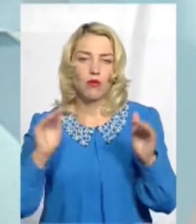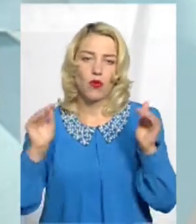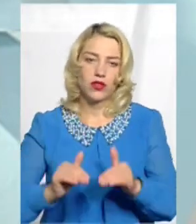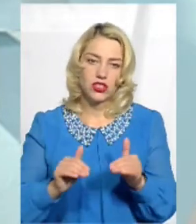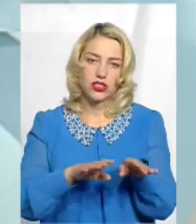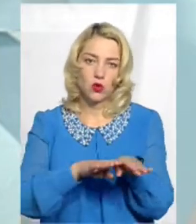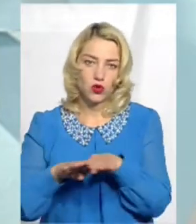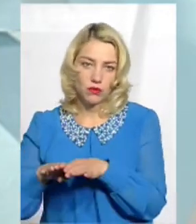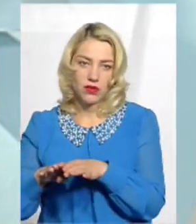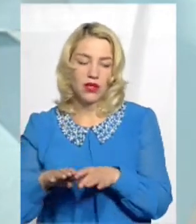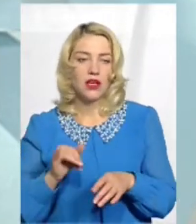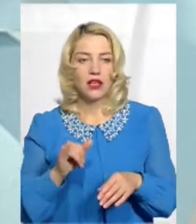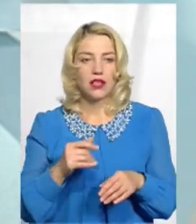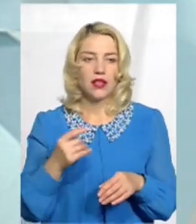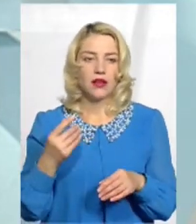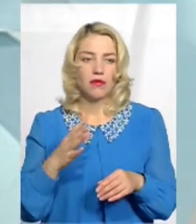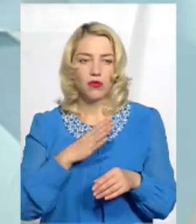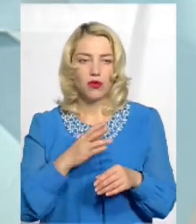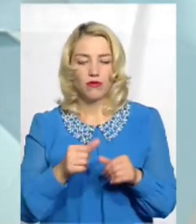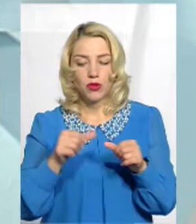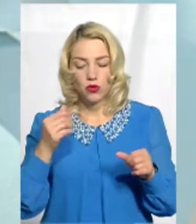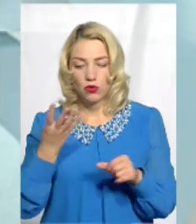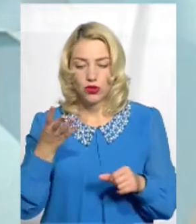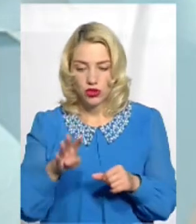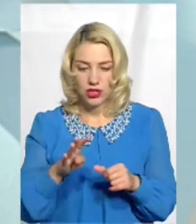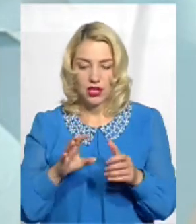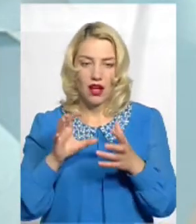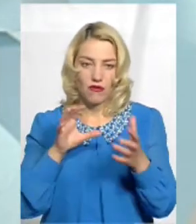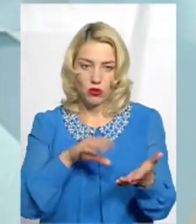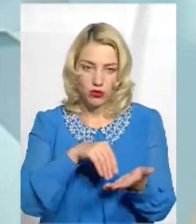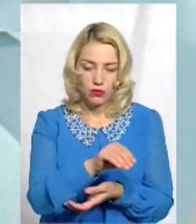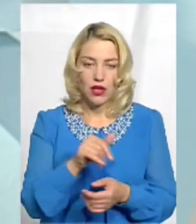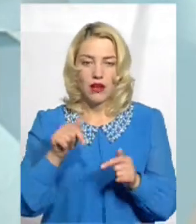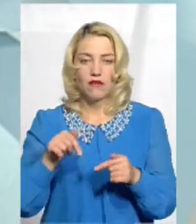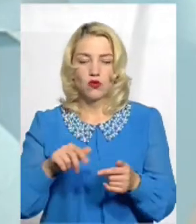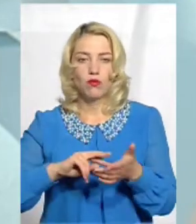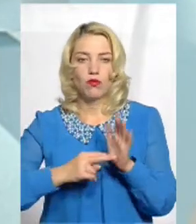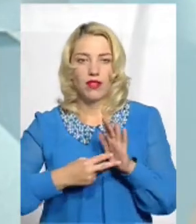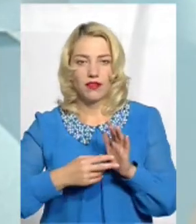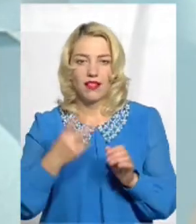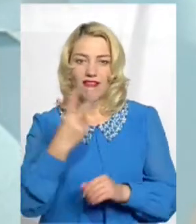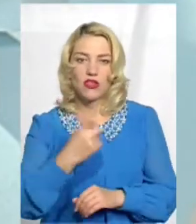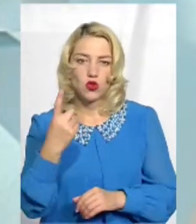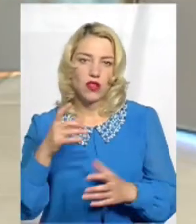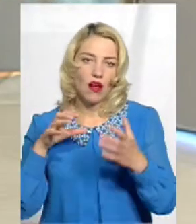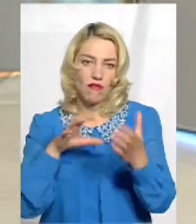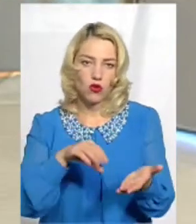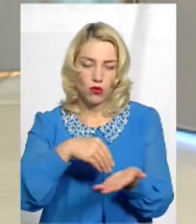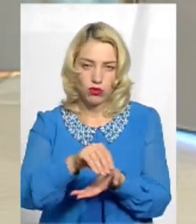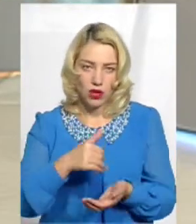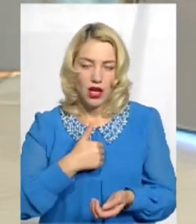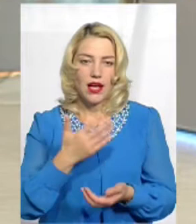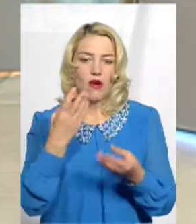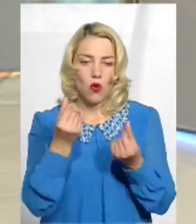реорганізовані. 24 автобуси було придбано в минулому році, в цьому році в планах придбати 21 автобус, на що вже розподілені кошти